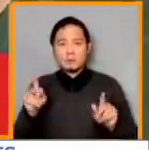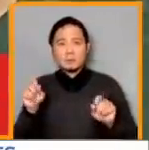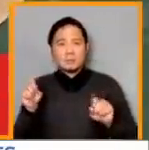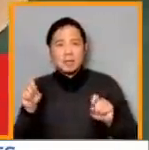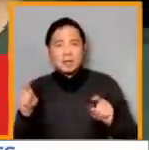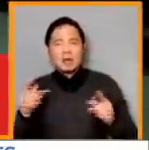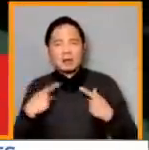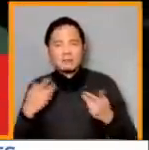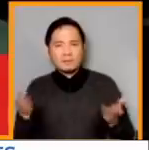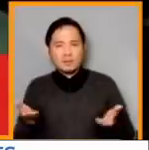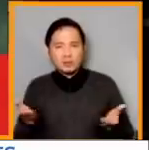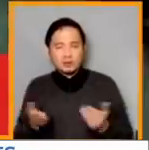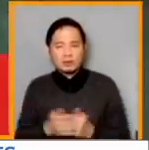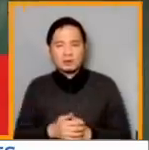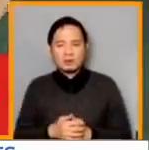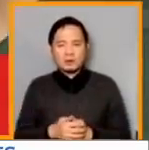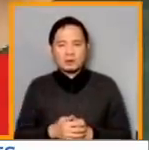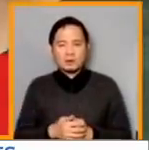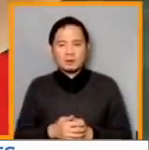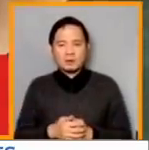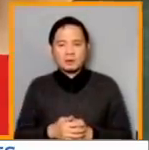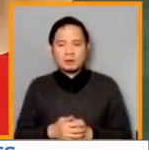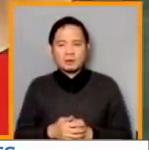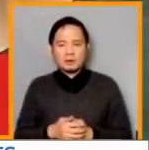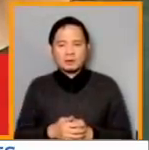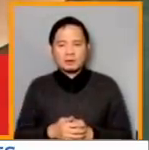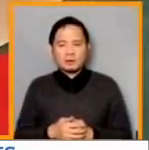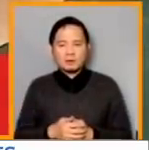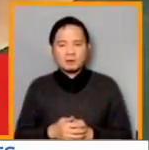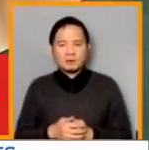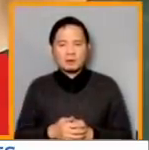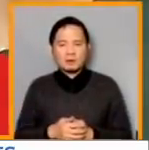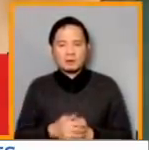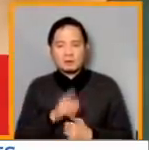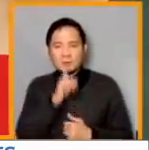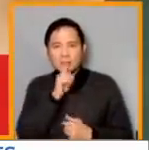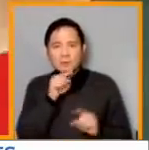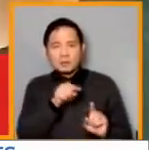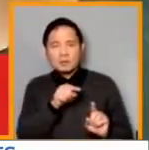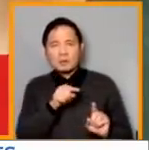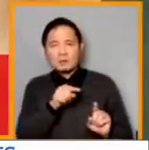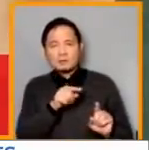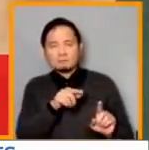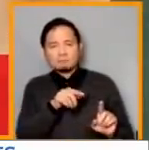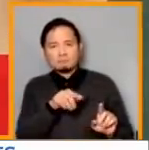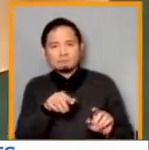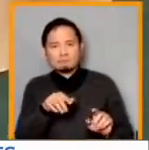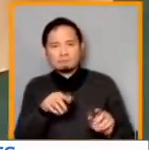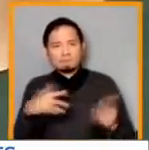tagang ganyan, walang pesto. Pinapaano po talaga. Kasi po, yung po kasi mga tao po kasi,